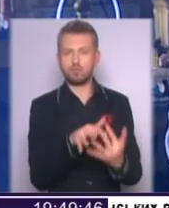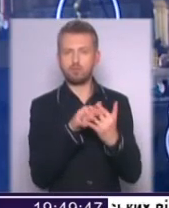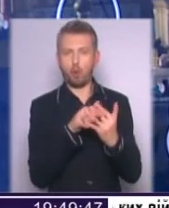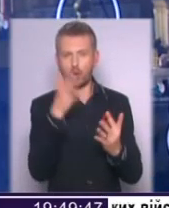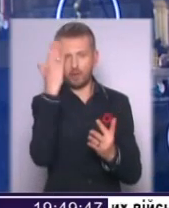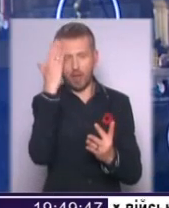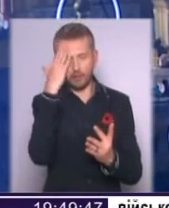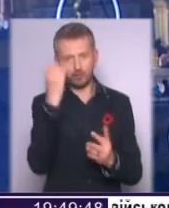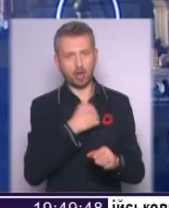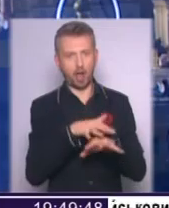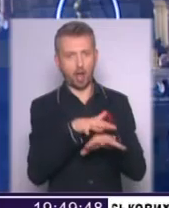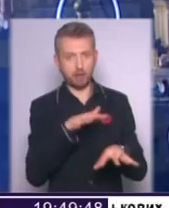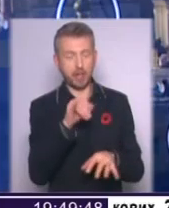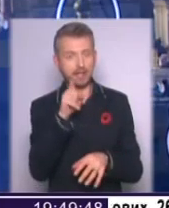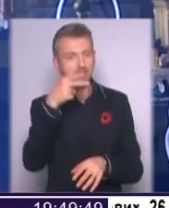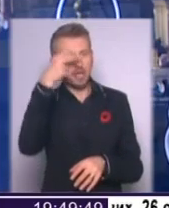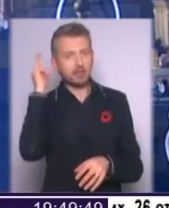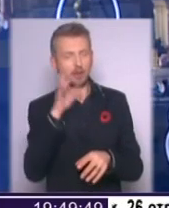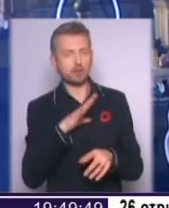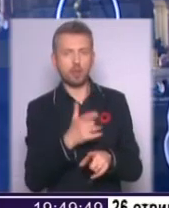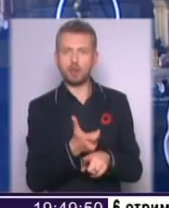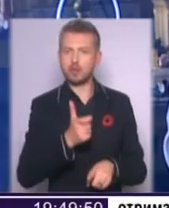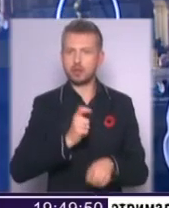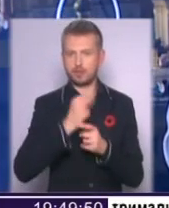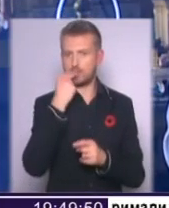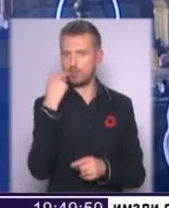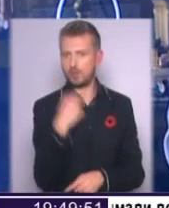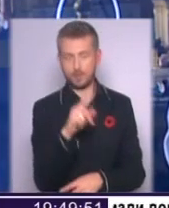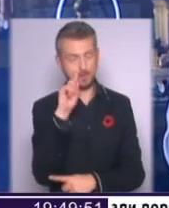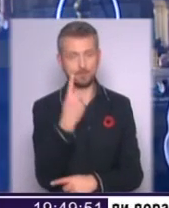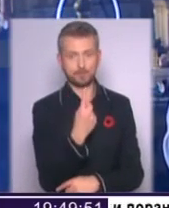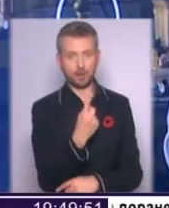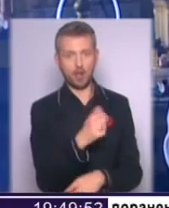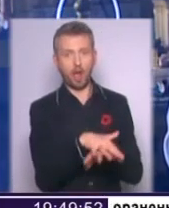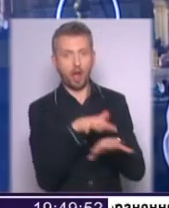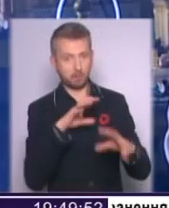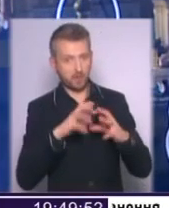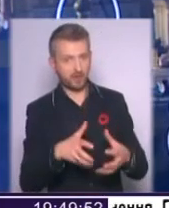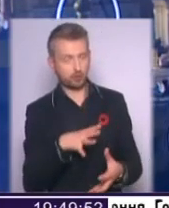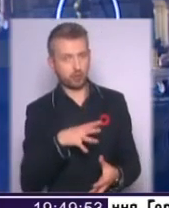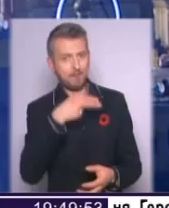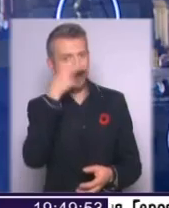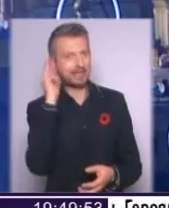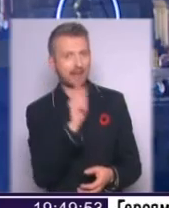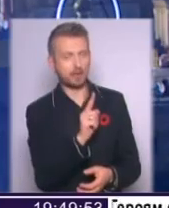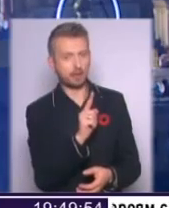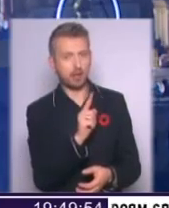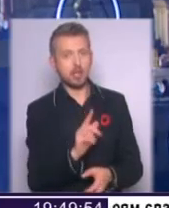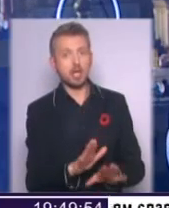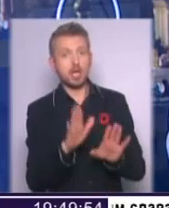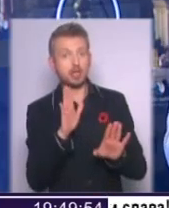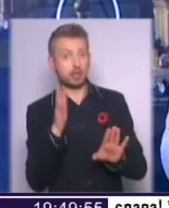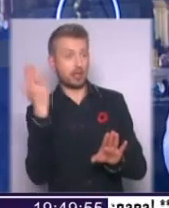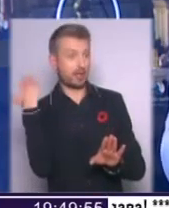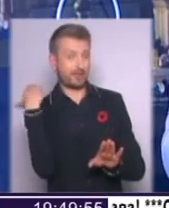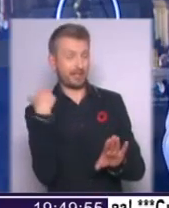армій, а із партизанських це була найбоєздатніша партизанська армія світу. От. І тільки в спину, ну,